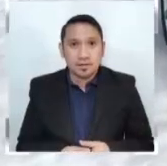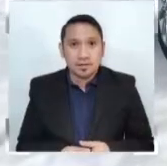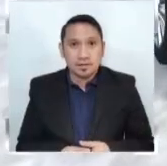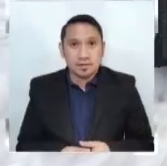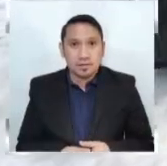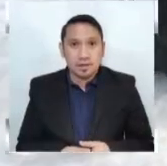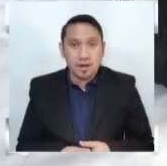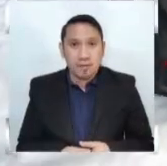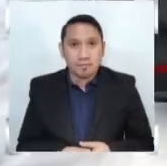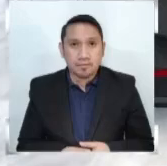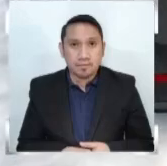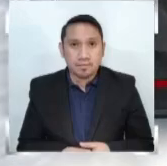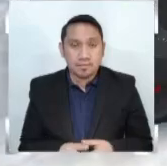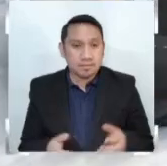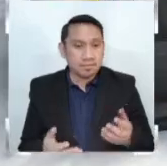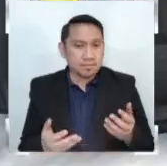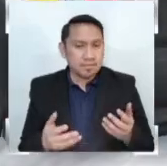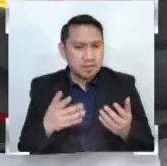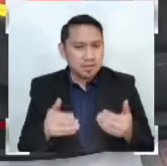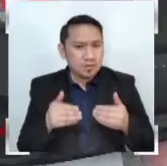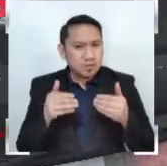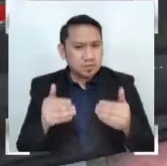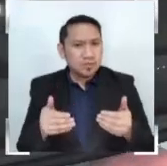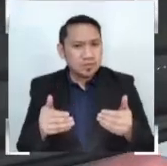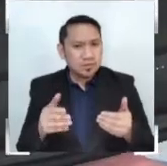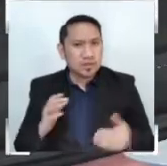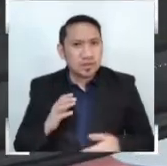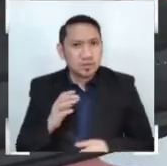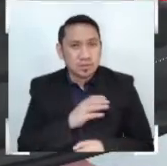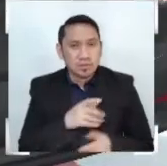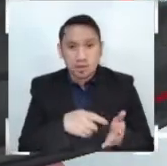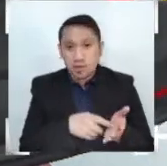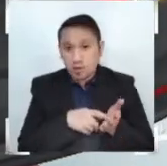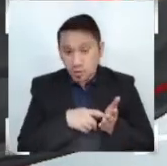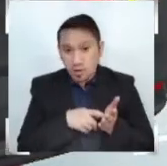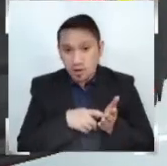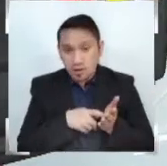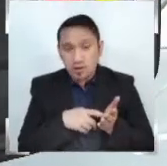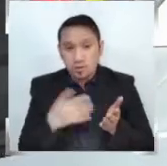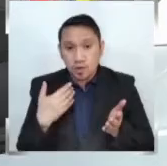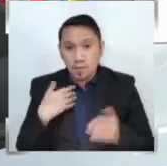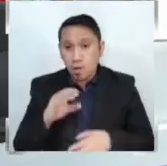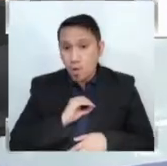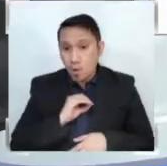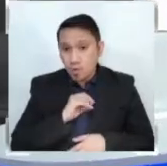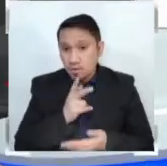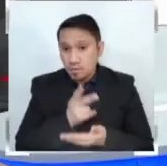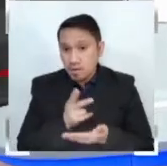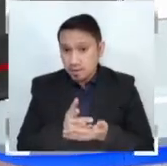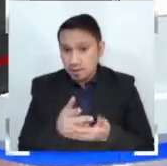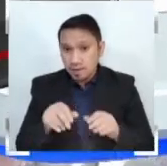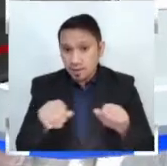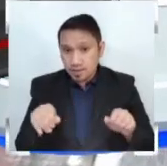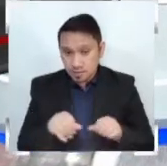Sinusulong sa kamera panukalang batas na magre-require sa mga bibili ng sasakyan na magkaroon muna ng sariling parking space. Mula